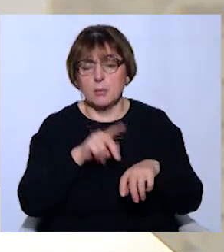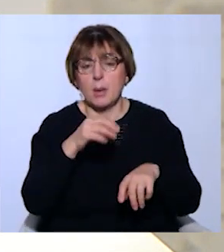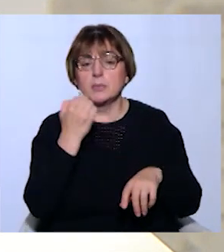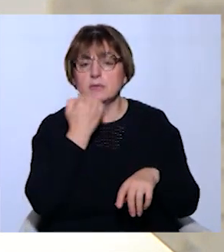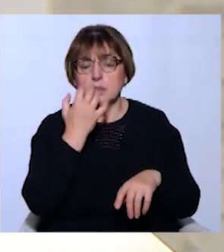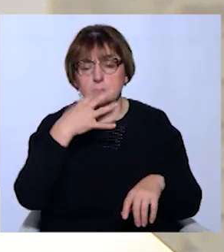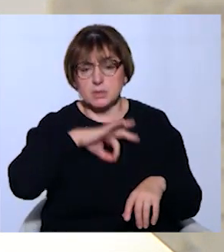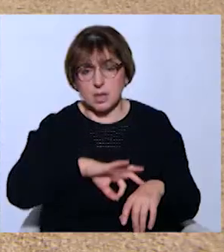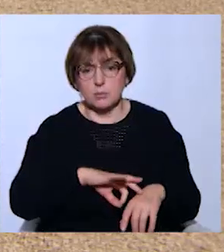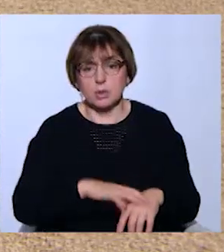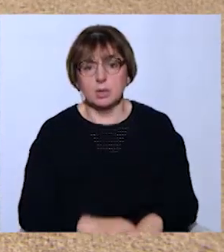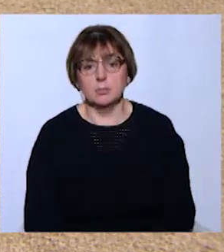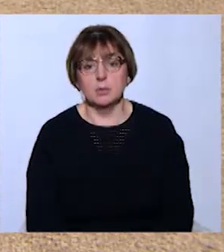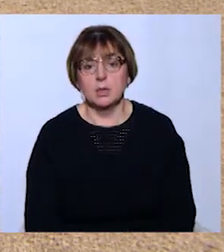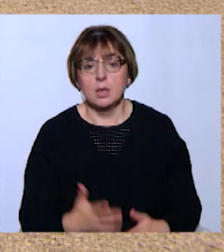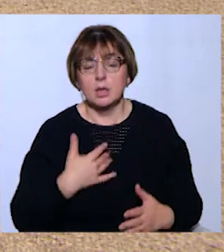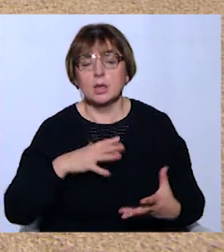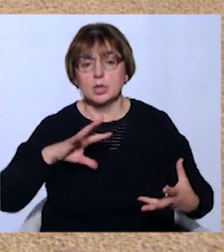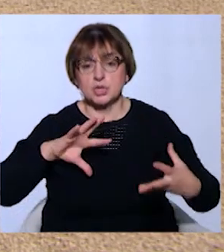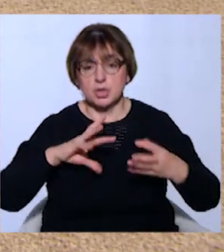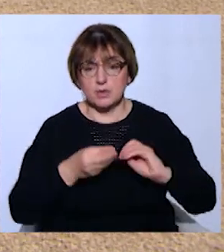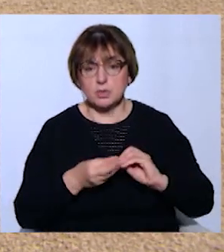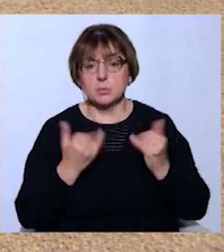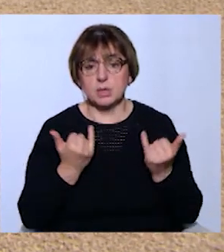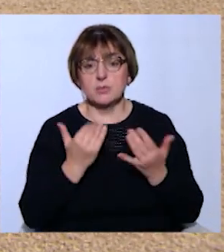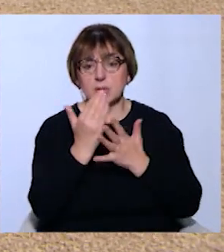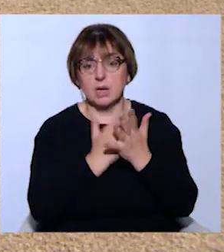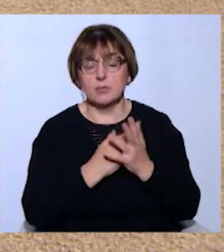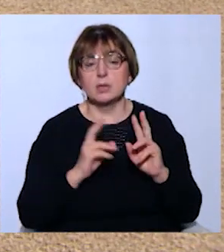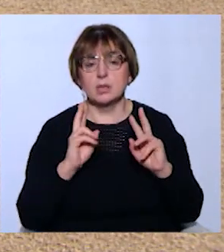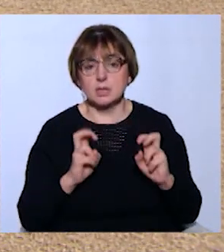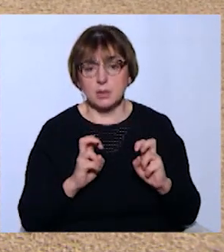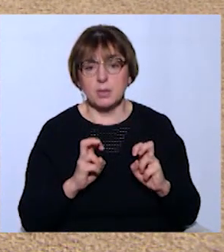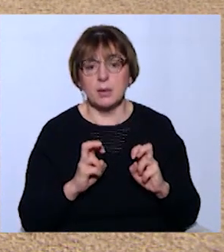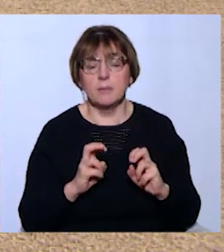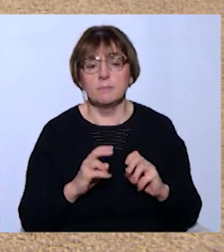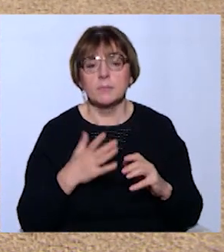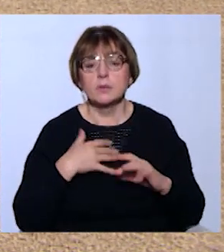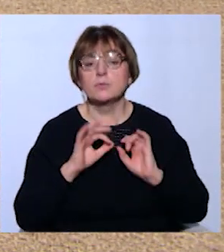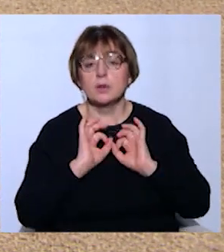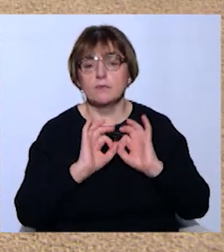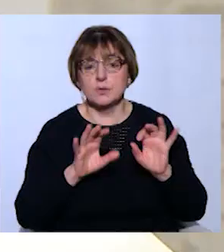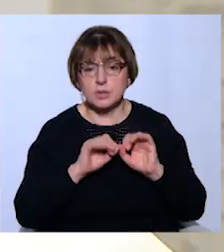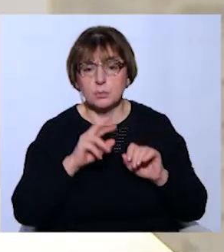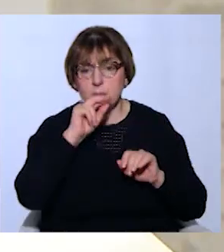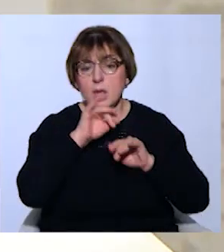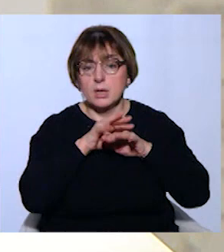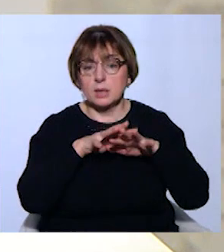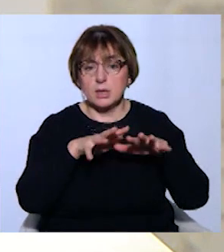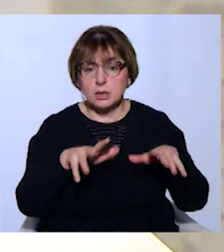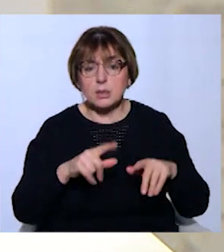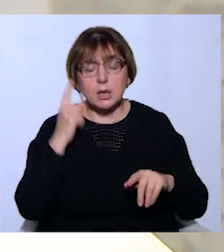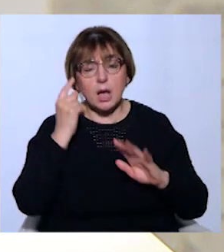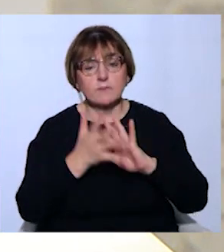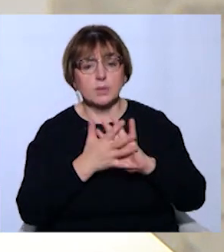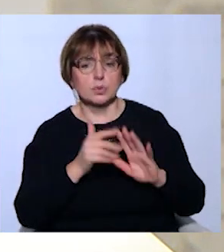ნივთიერებების გამოყენებით. მოდით ახლა შევაჯამოთ დღევანდელი ჩვენი გაკვეთილი. ჩვენ ვისაუბრეთ დღეს რადიაციაზე, გავარკვიოთ,